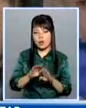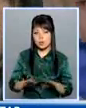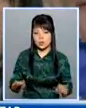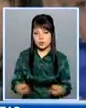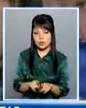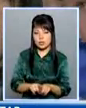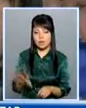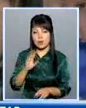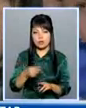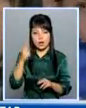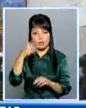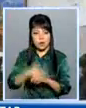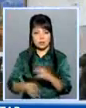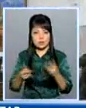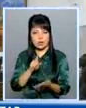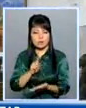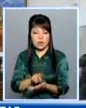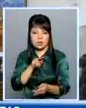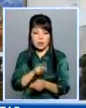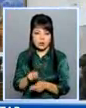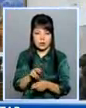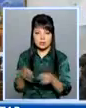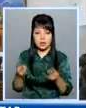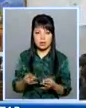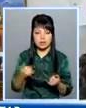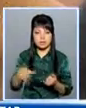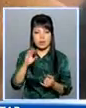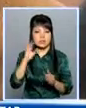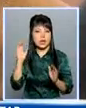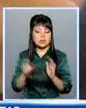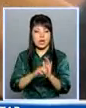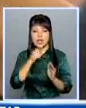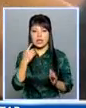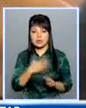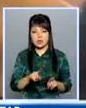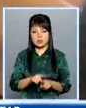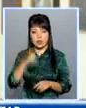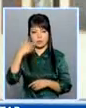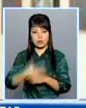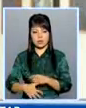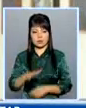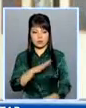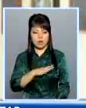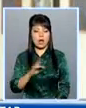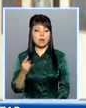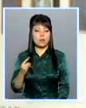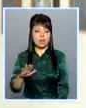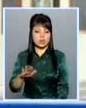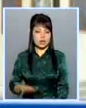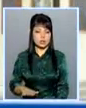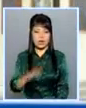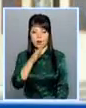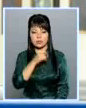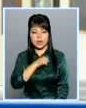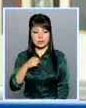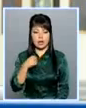бүлдіршіндерге балабақшадан ұғындыру керек. Елбасы лекциясын мұқият тыңдаған маман осындай ой түйген. Бала жас кезінде